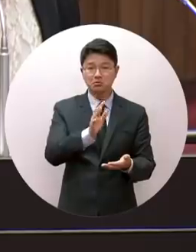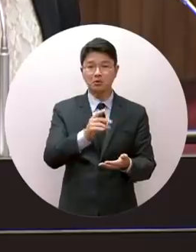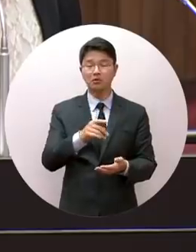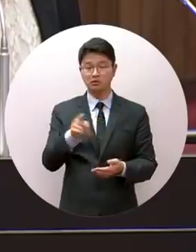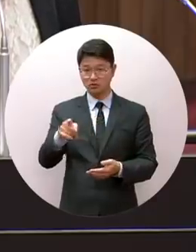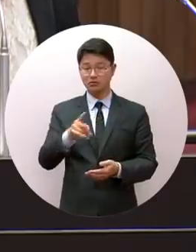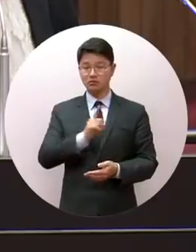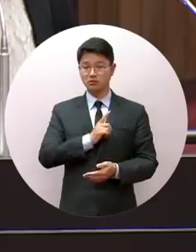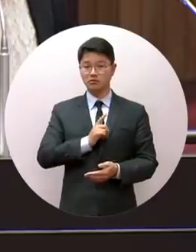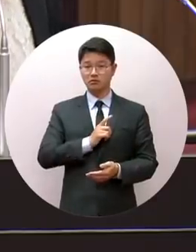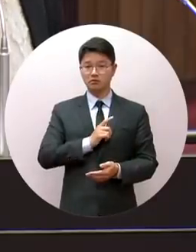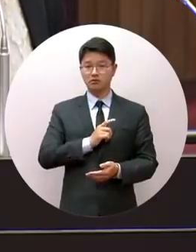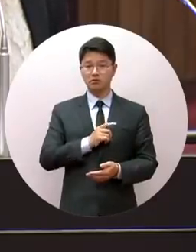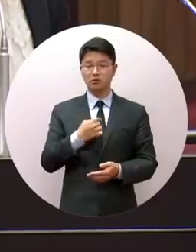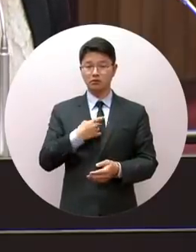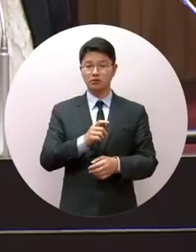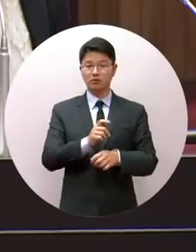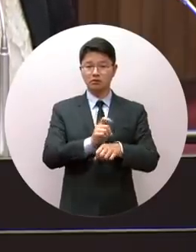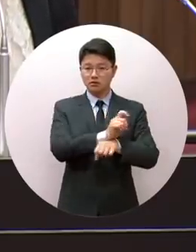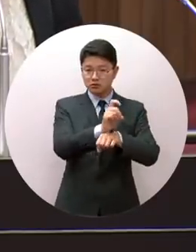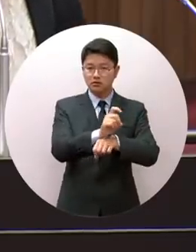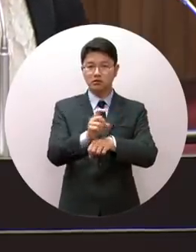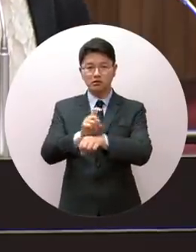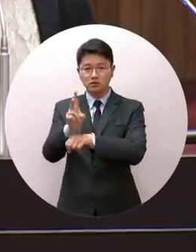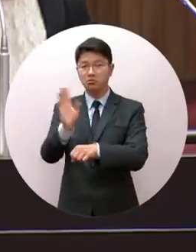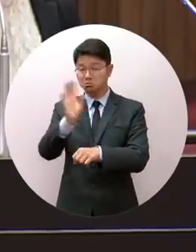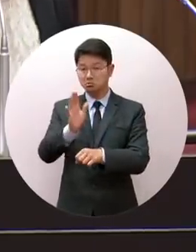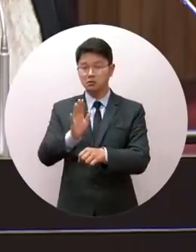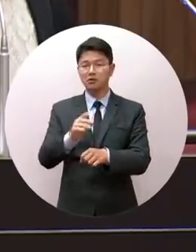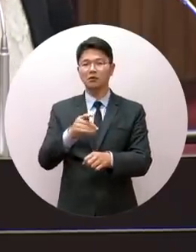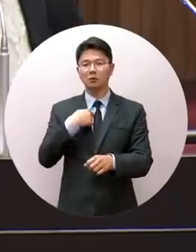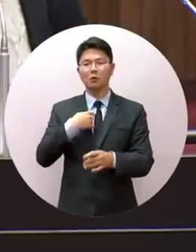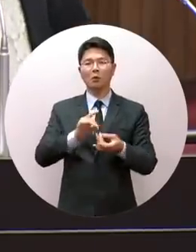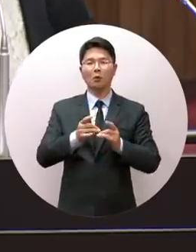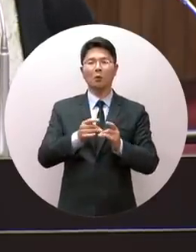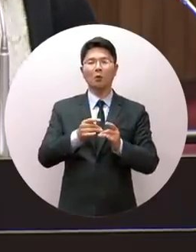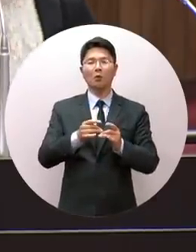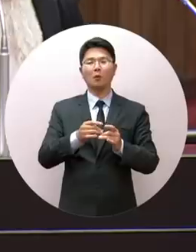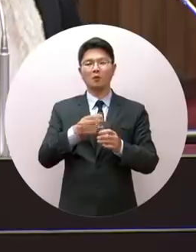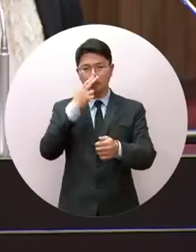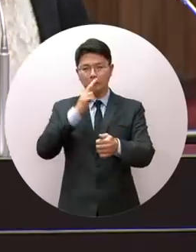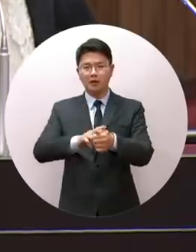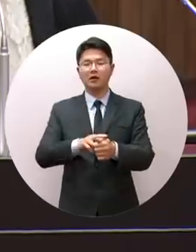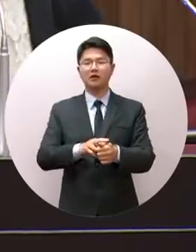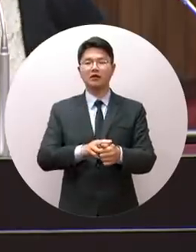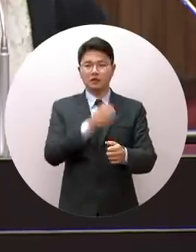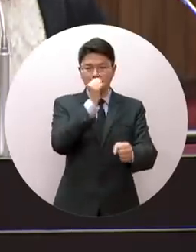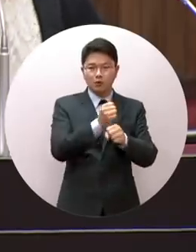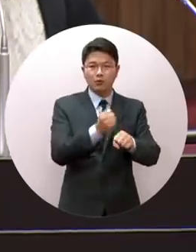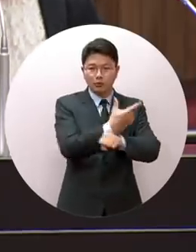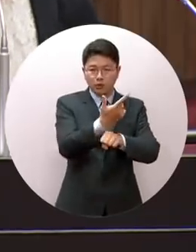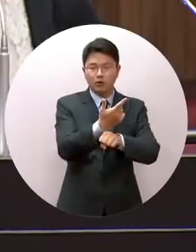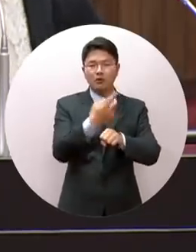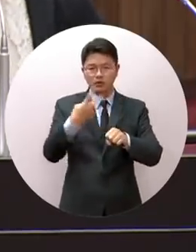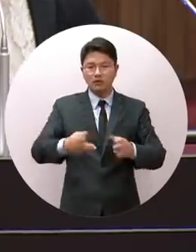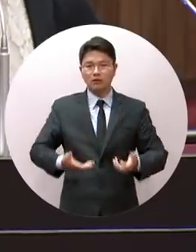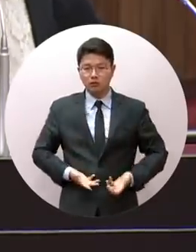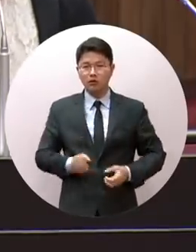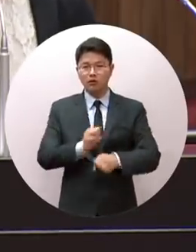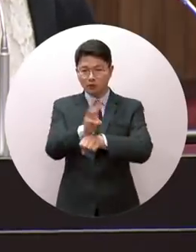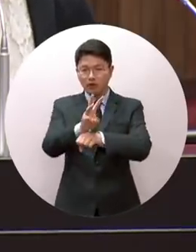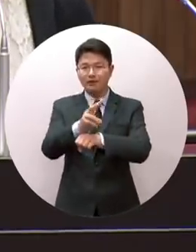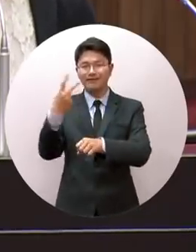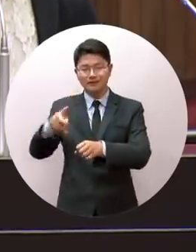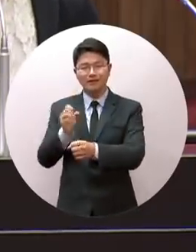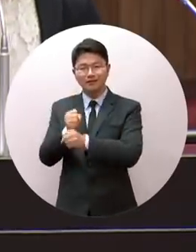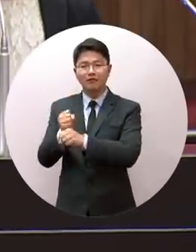好啊，我不给你十小时、十二小时啊，我后边给你上六点钟，过了以后三点钟，后面再上六个小时或四